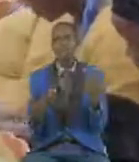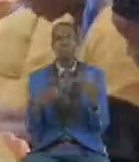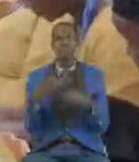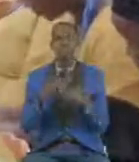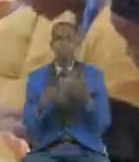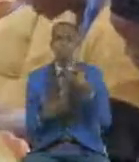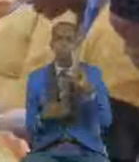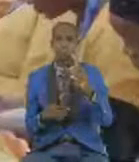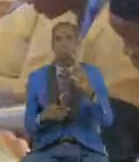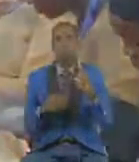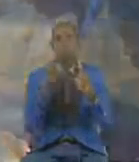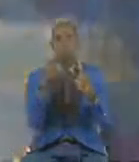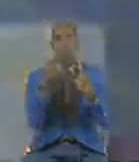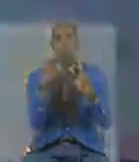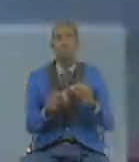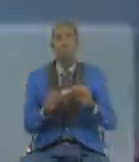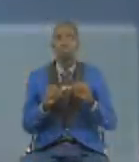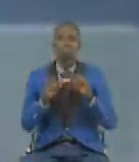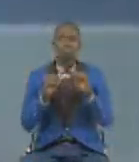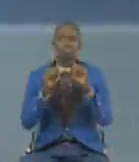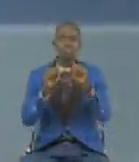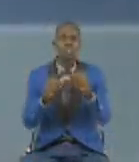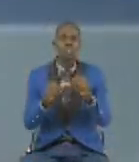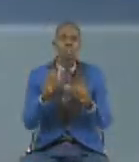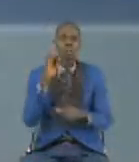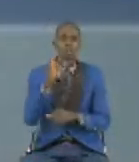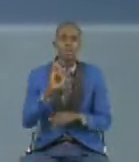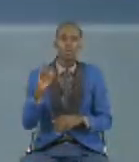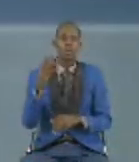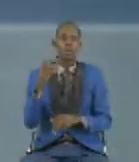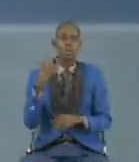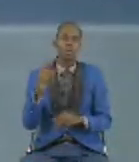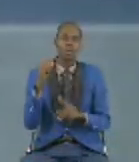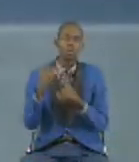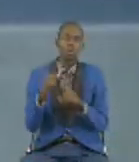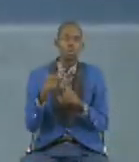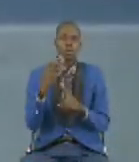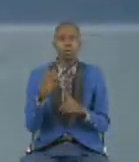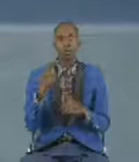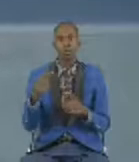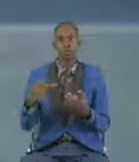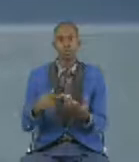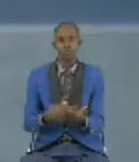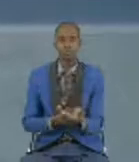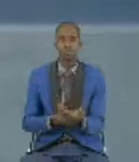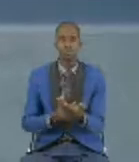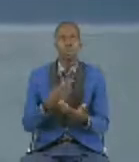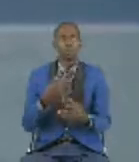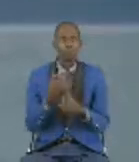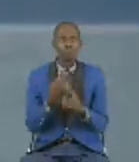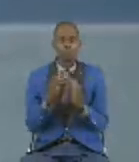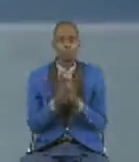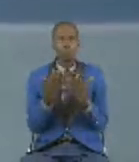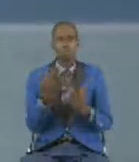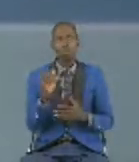nous considérons la prédication persistante de la parole de l'Évangile. Allez dans les Actes des Apôtres,